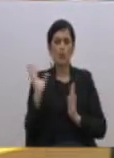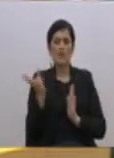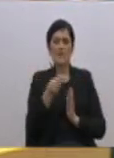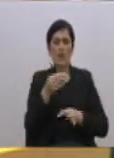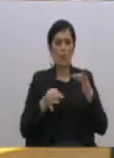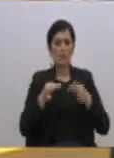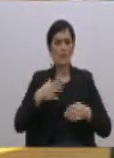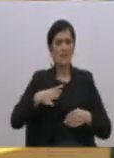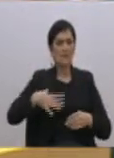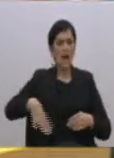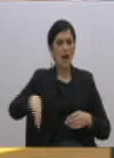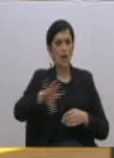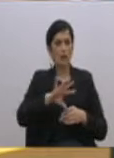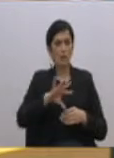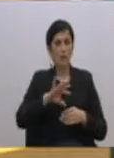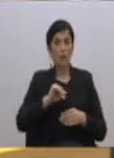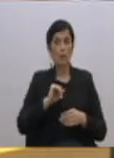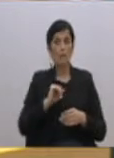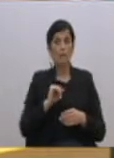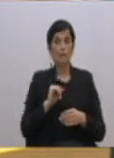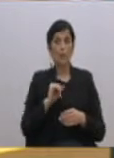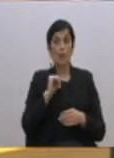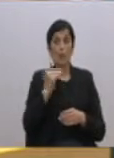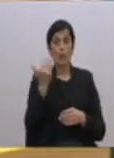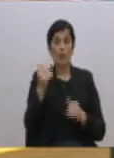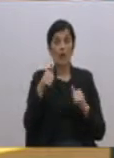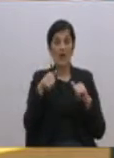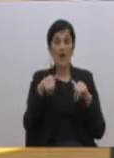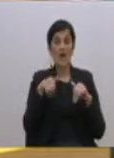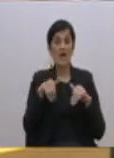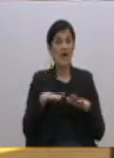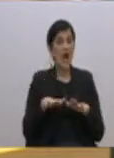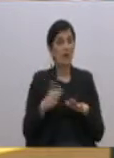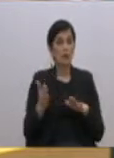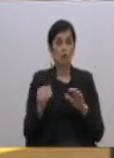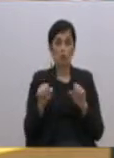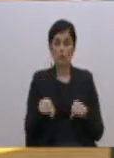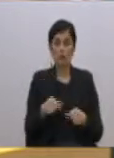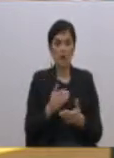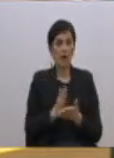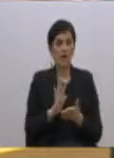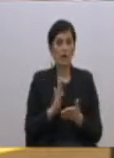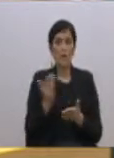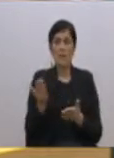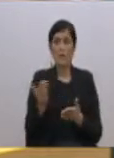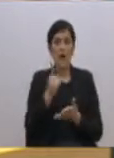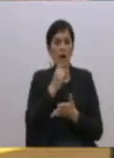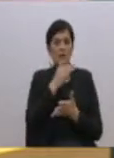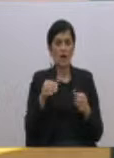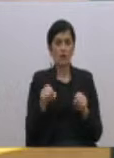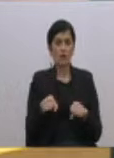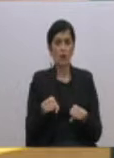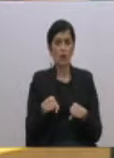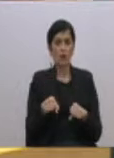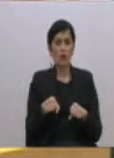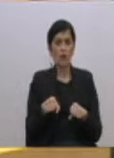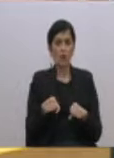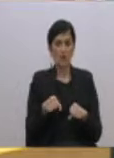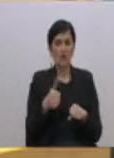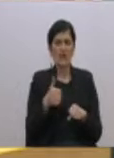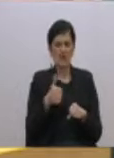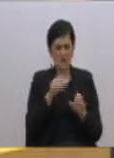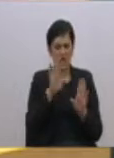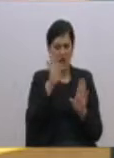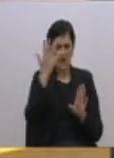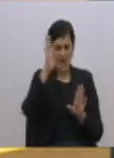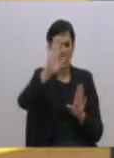საქართველოს. თურმე ისინი გადაწყვეტილება უნარიანი არ არიან. მათ თურმე არ შეუძლიათ კარგი თქვა